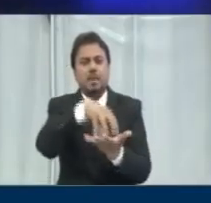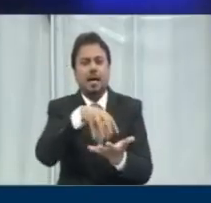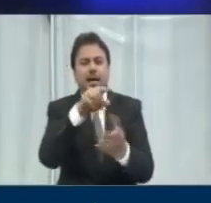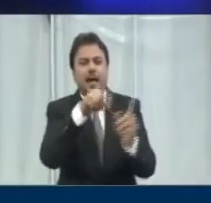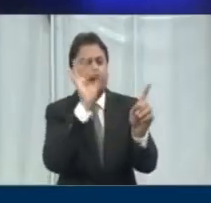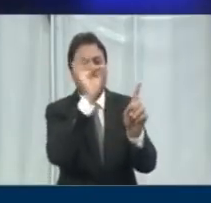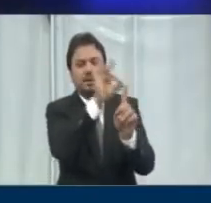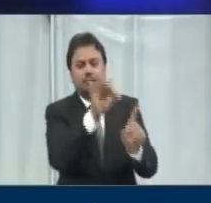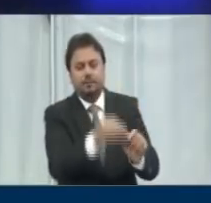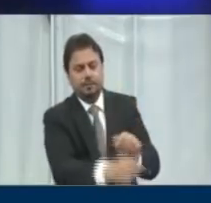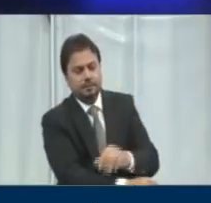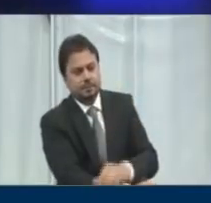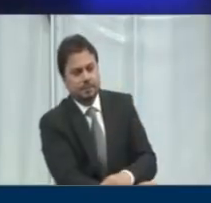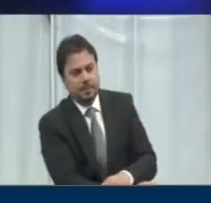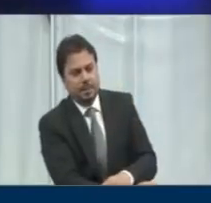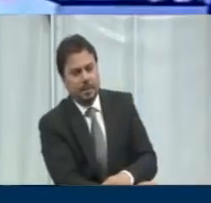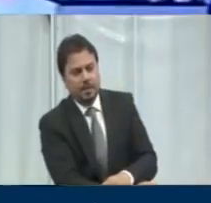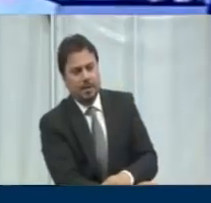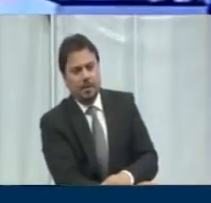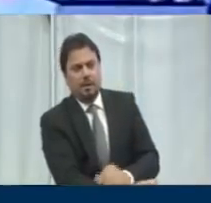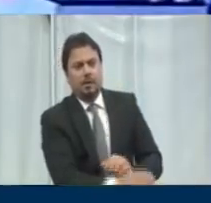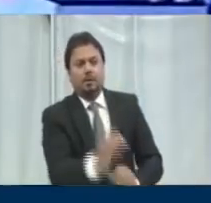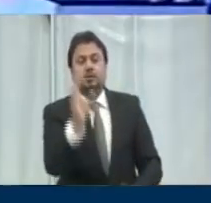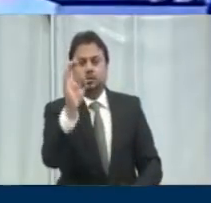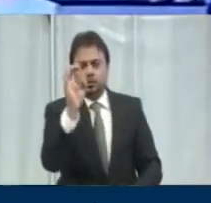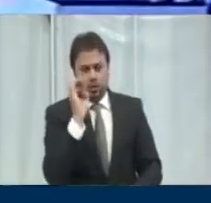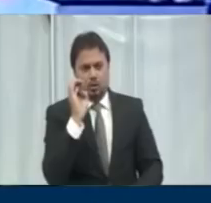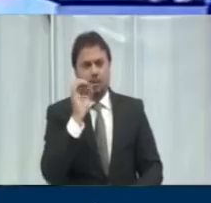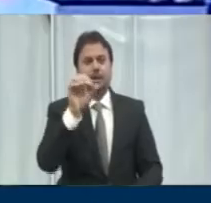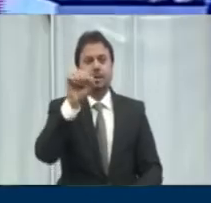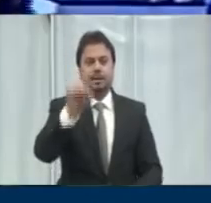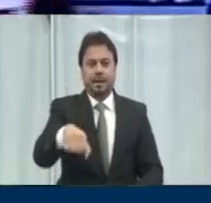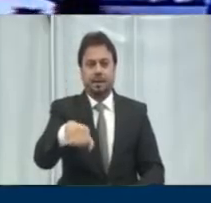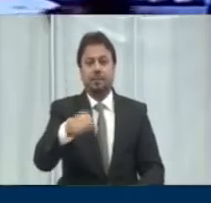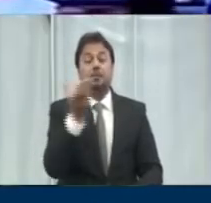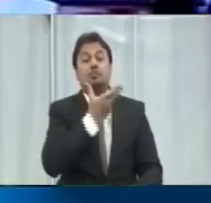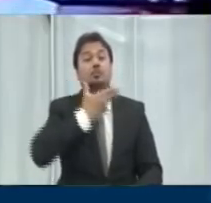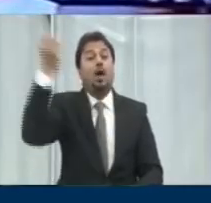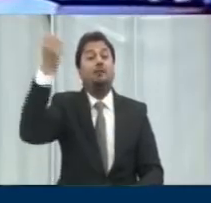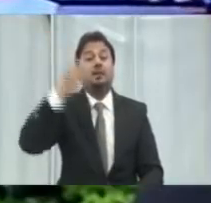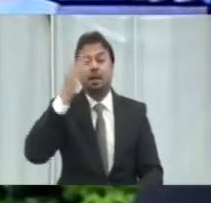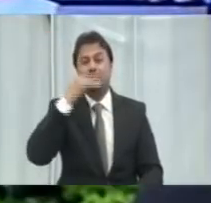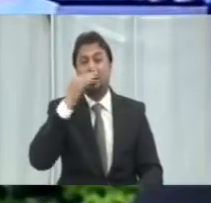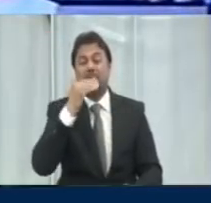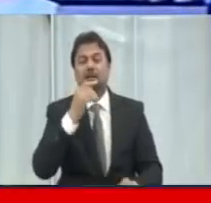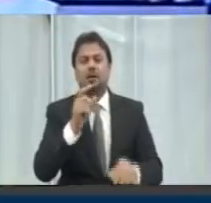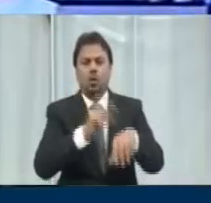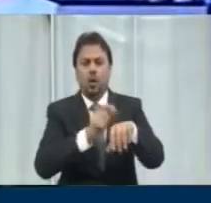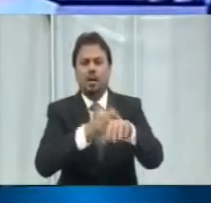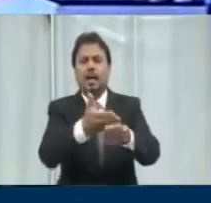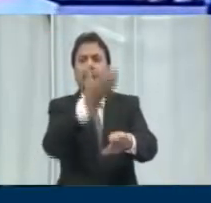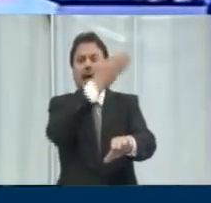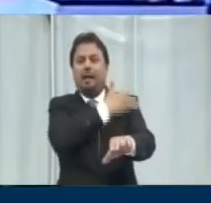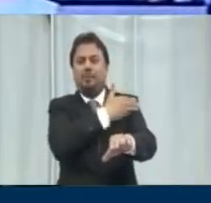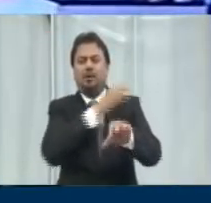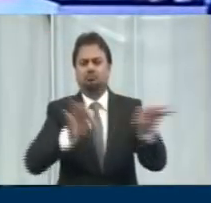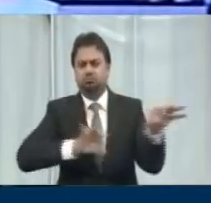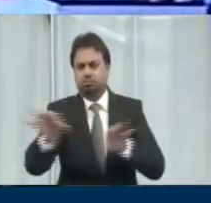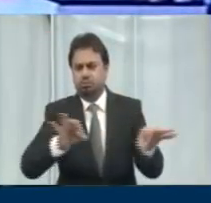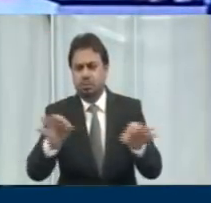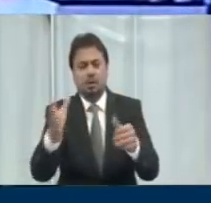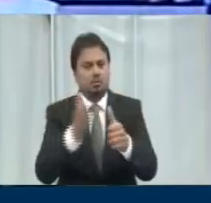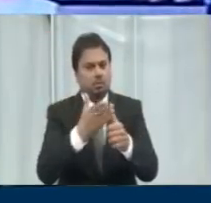تفضلي. نعم، يعني مثل ما تعرفون أنه محافظة بابل تشهد ومنذ فترة استعدادات عالية